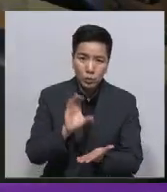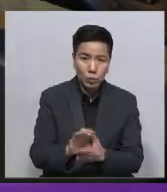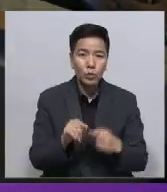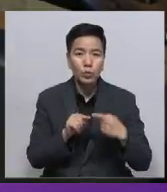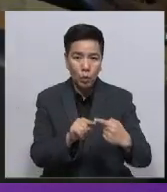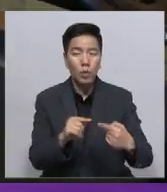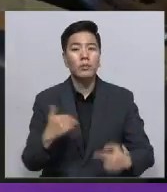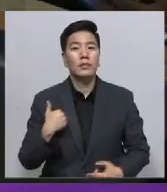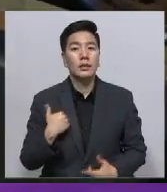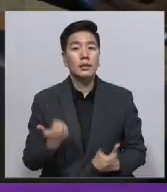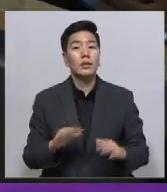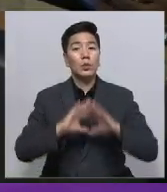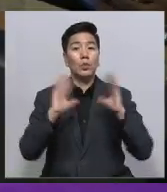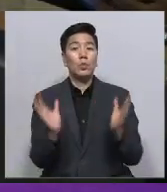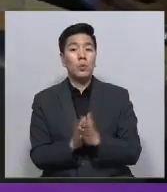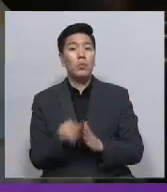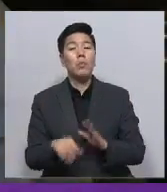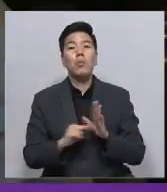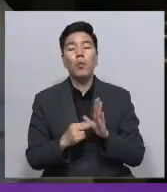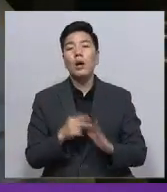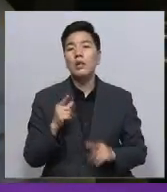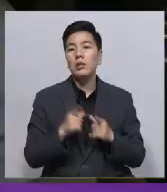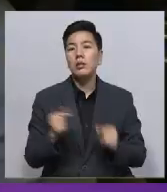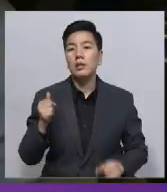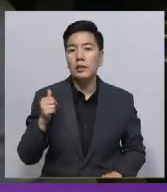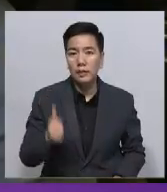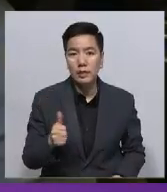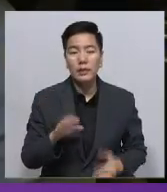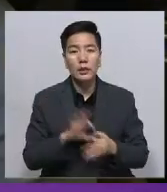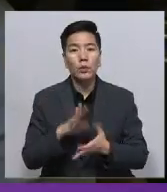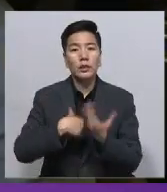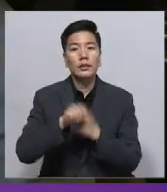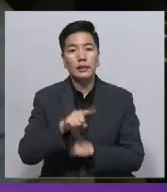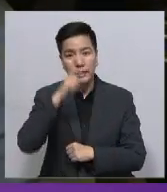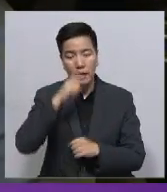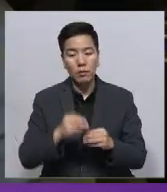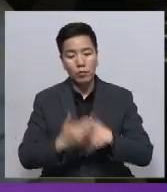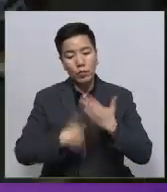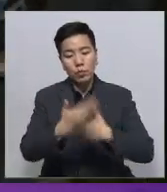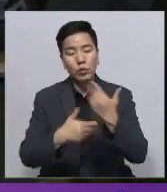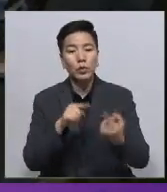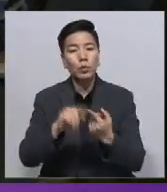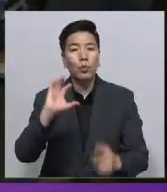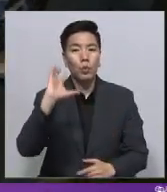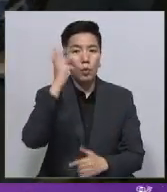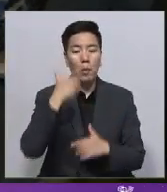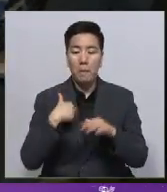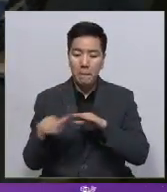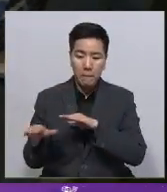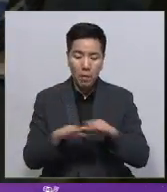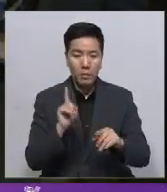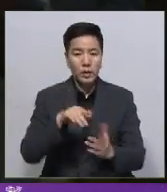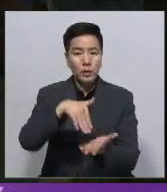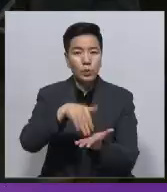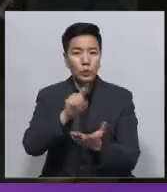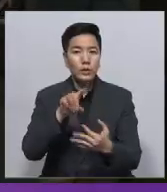ปด้วยทั้งหมดนี้จึงเป็นสัญญาณที่ดีในการขับเคลื่อนเศรษฐกิจไทยให้เติบโตในเวทีโลกและพร้อมกับการเป็นศูนย์ก